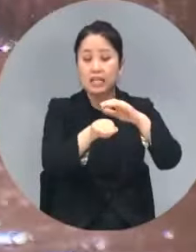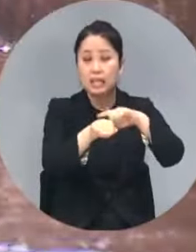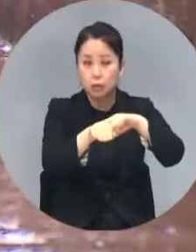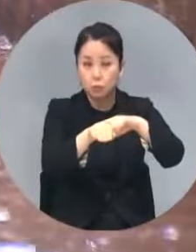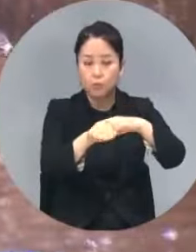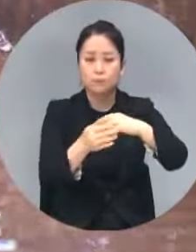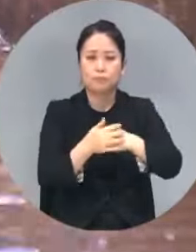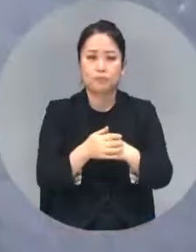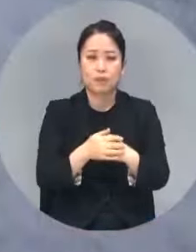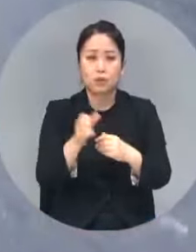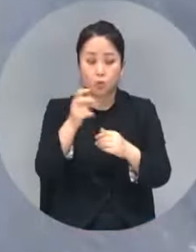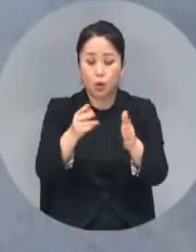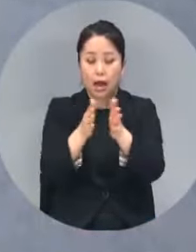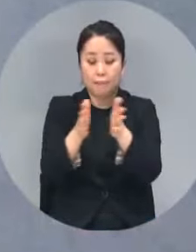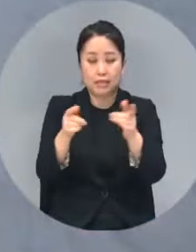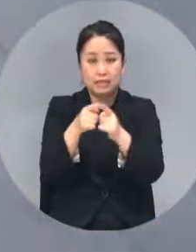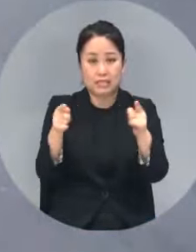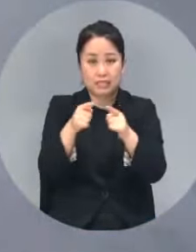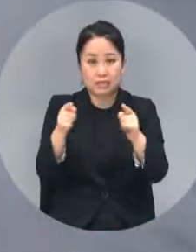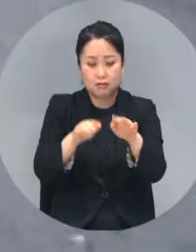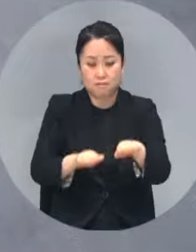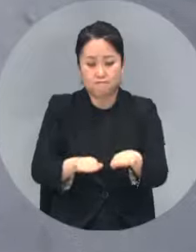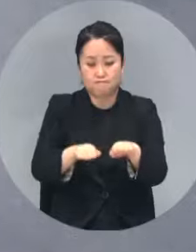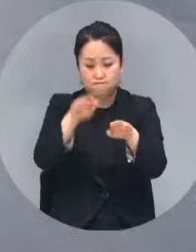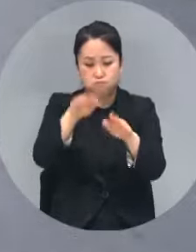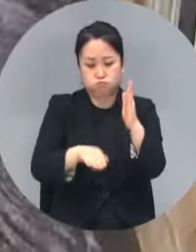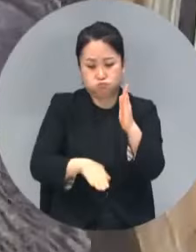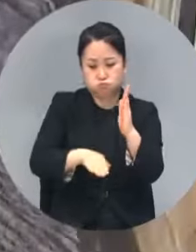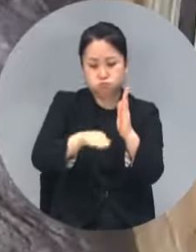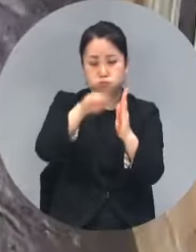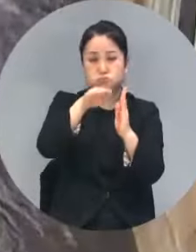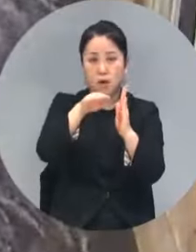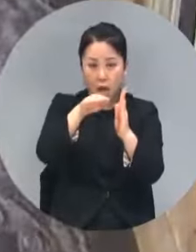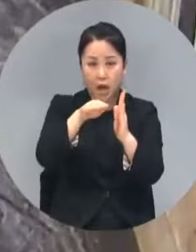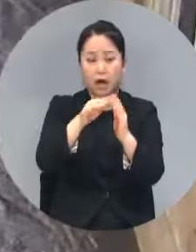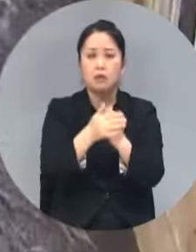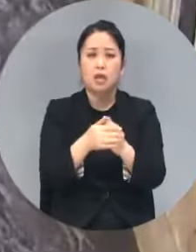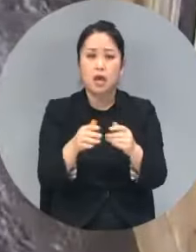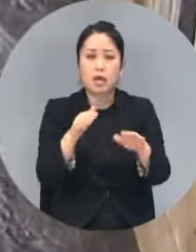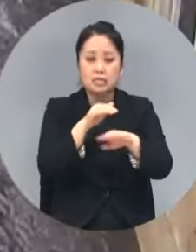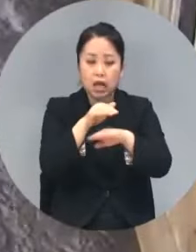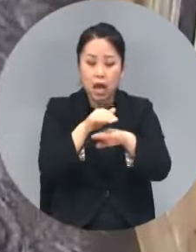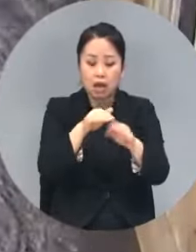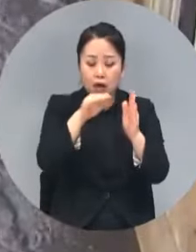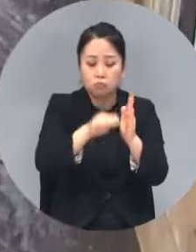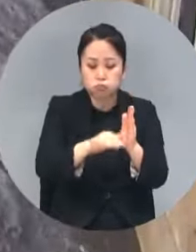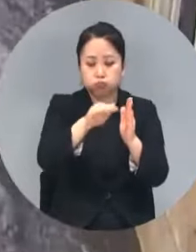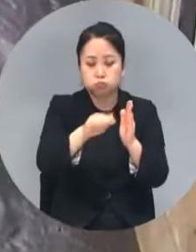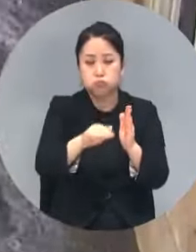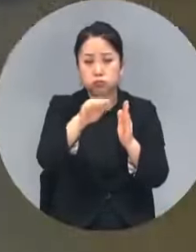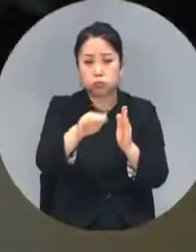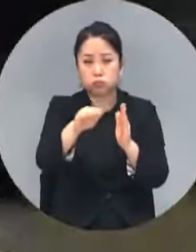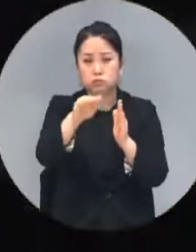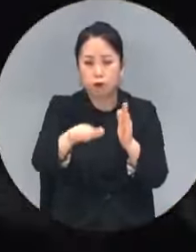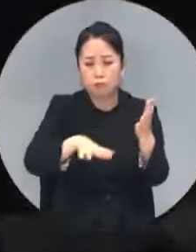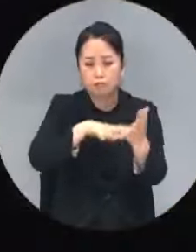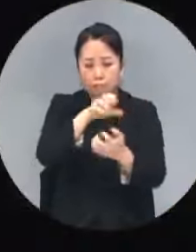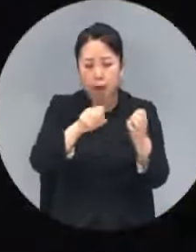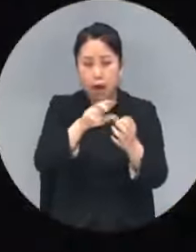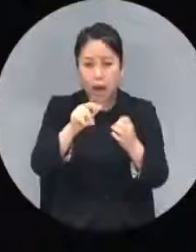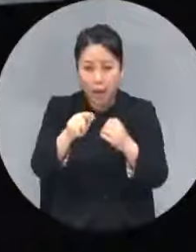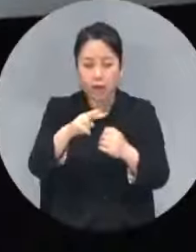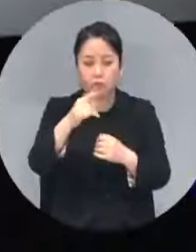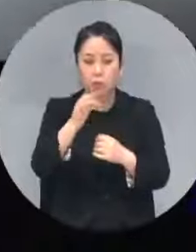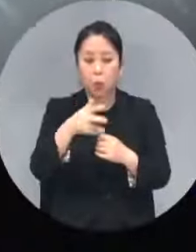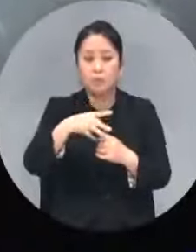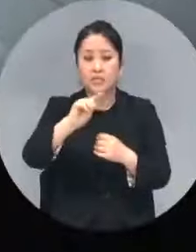지하차도 아파트 1층이 완전히 잠길 정도로 범람한 하천 물에 차량들까지 둥둥 떠다니며 숙대 밭이 됐던 동천